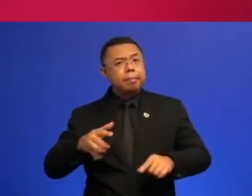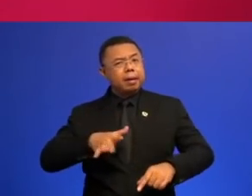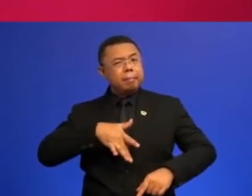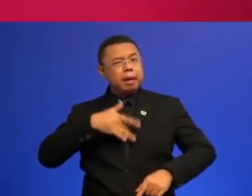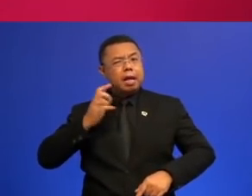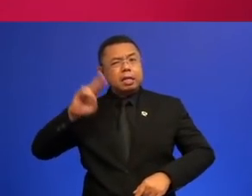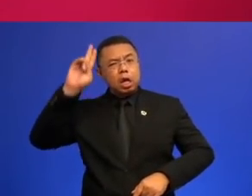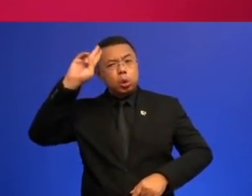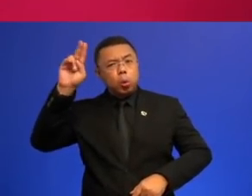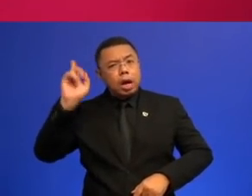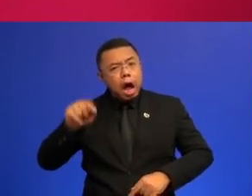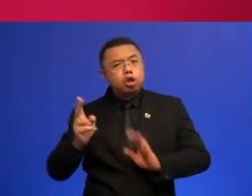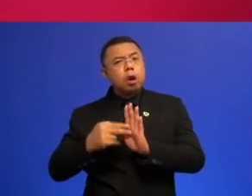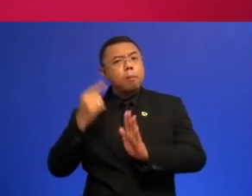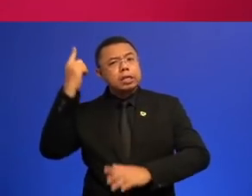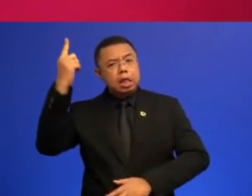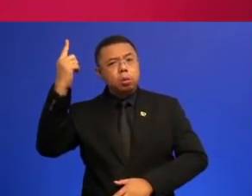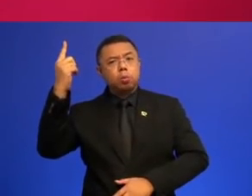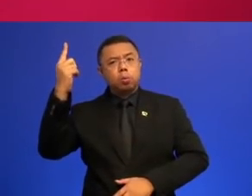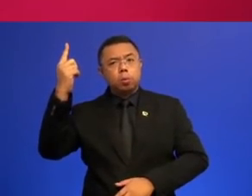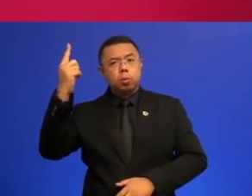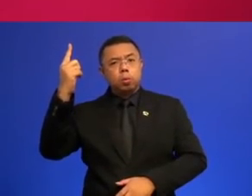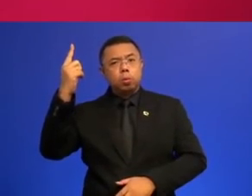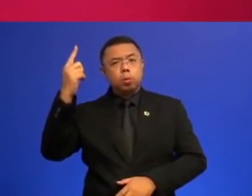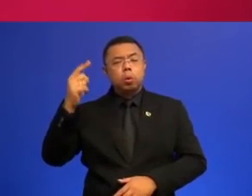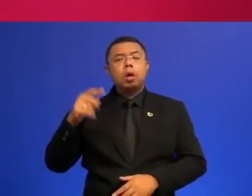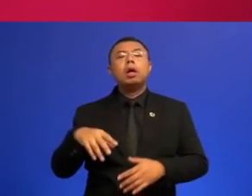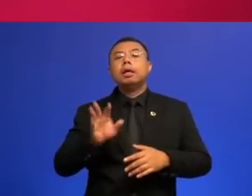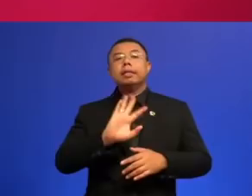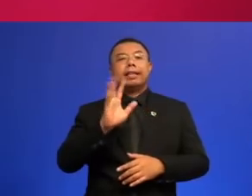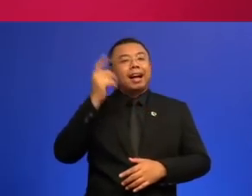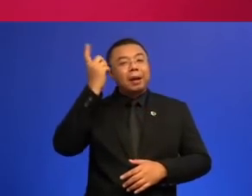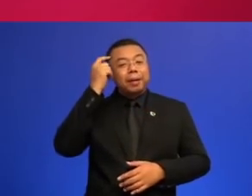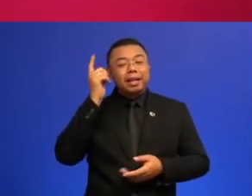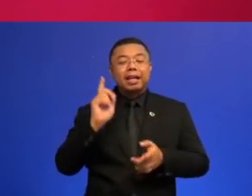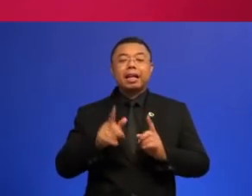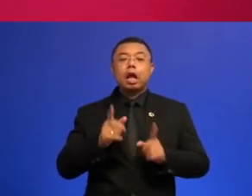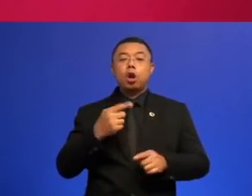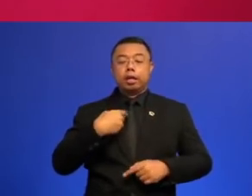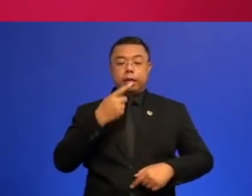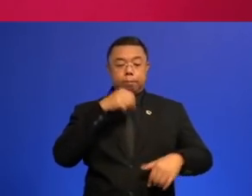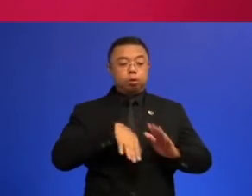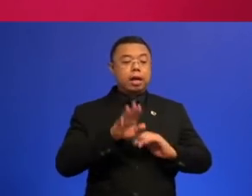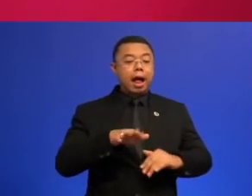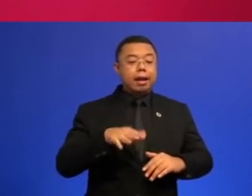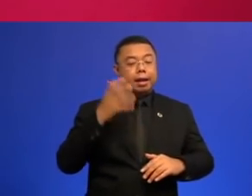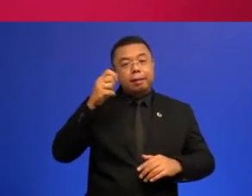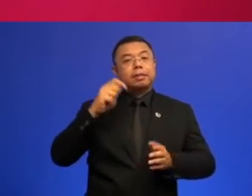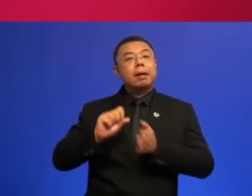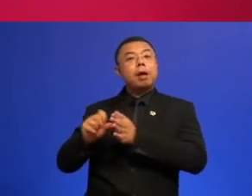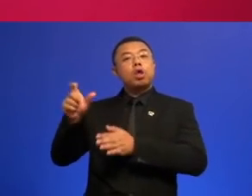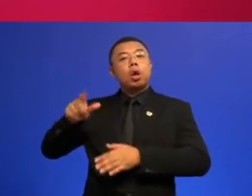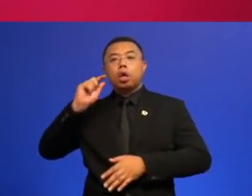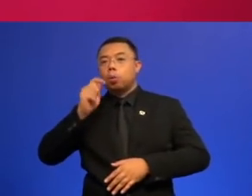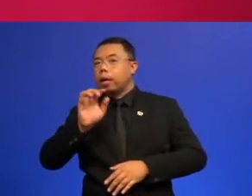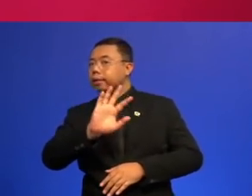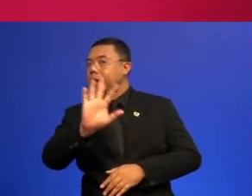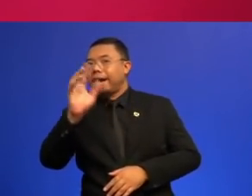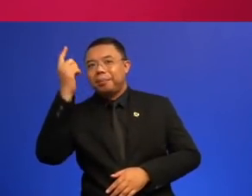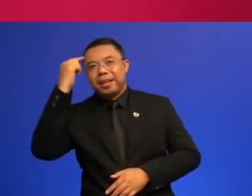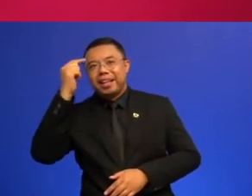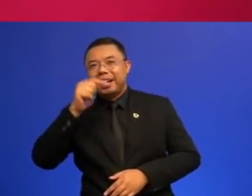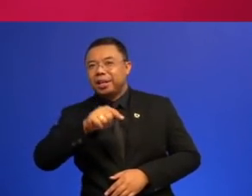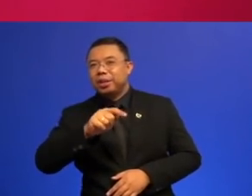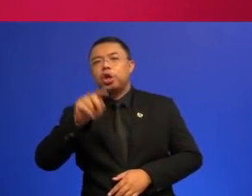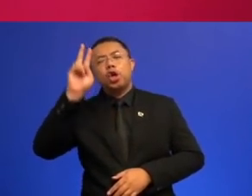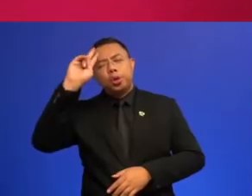perasaan Tuhan harus lebih kita utamakan. Dan jangan berpikir dengan punya anak lalu dia tidak bisa membantu orang tua. Tuhan